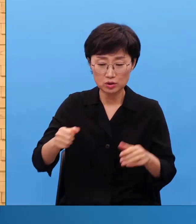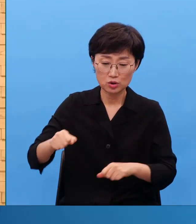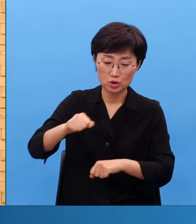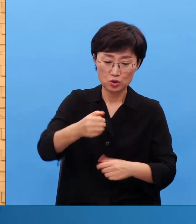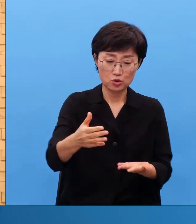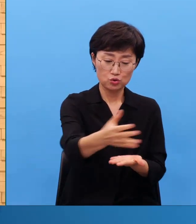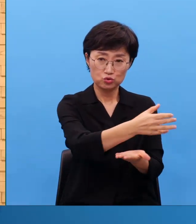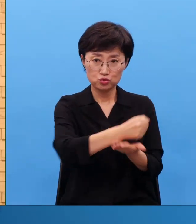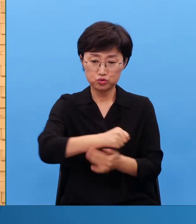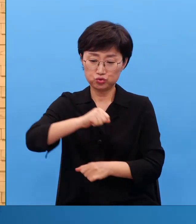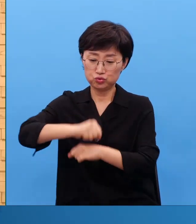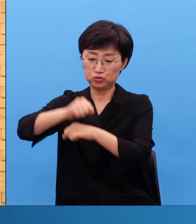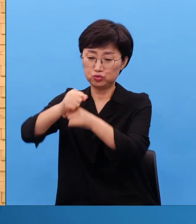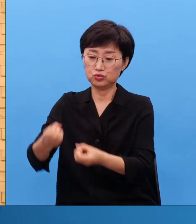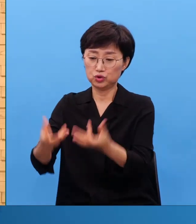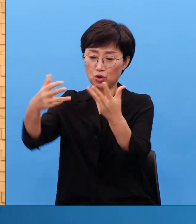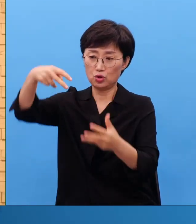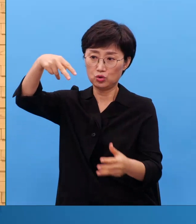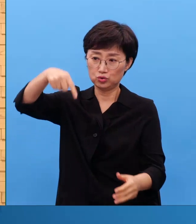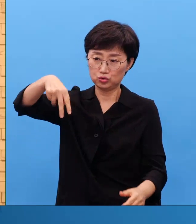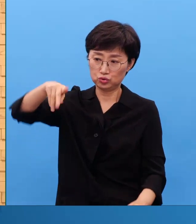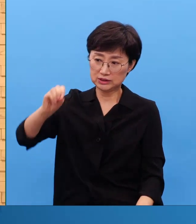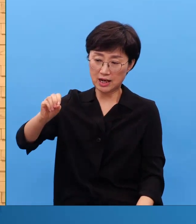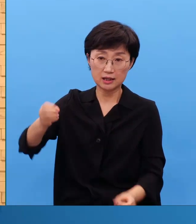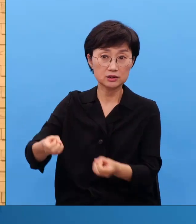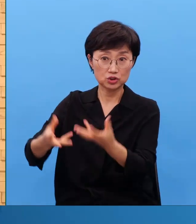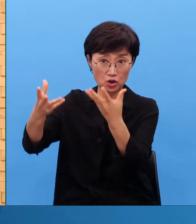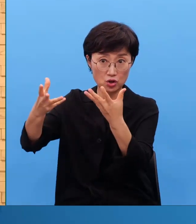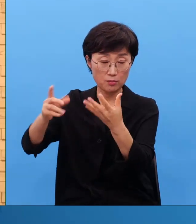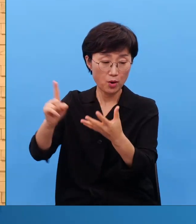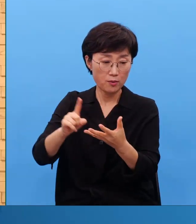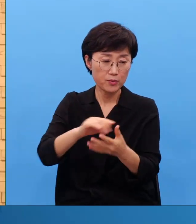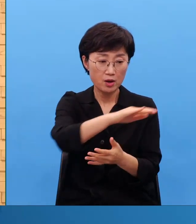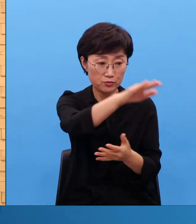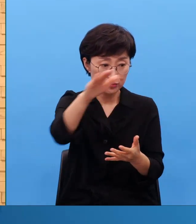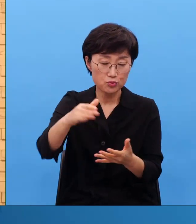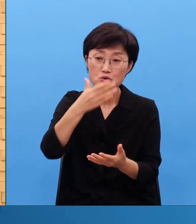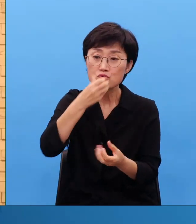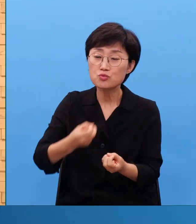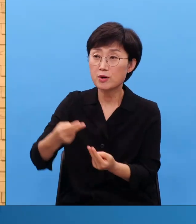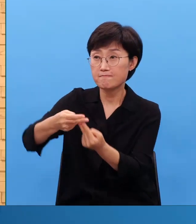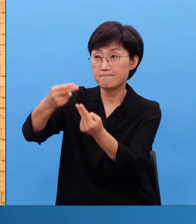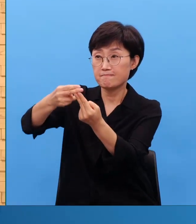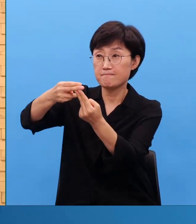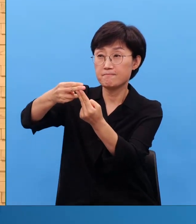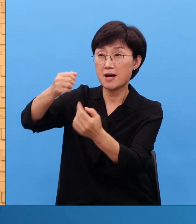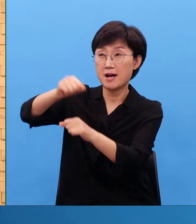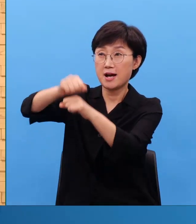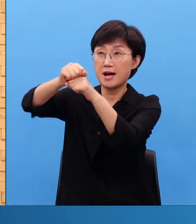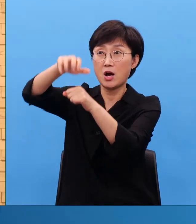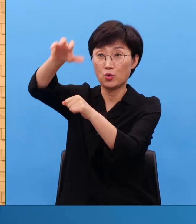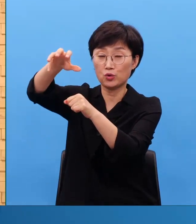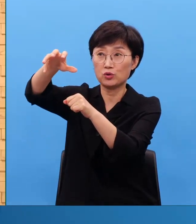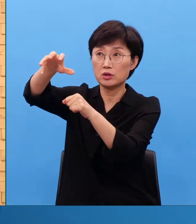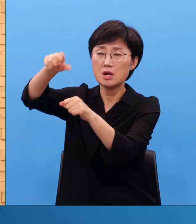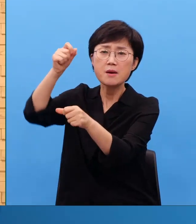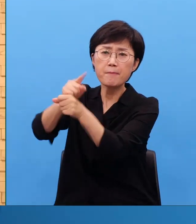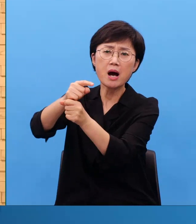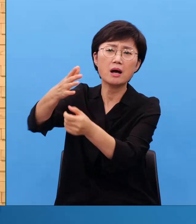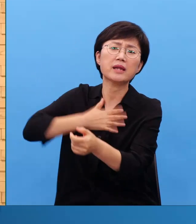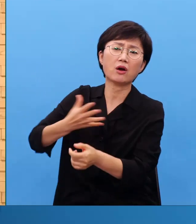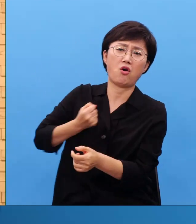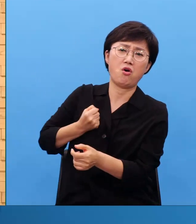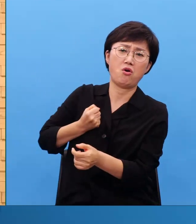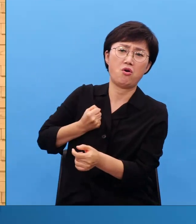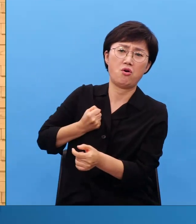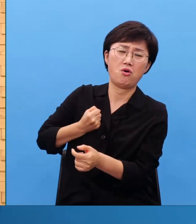천국 보좌의 배경이 우리의 것이다. And that background, having the throne of heaven, is our very own. 이 능력을 사용하는 것이